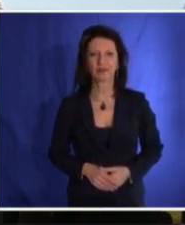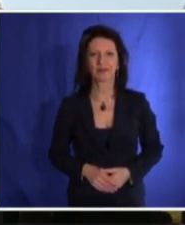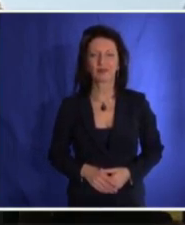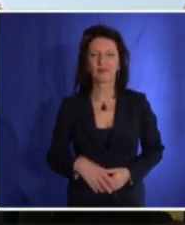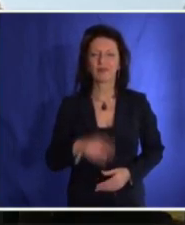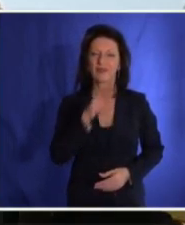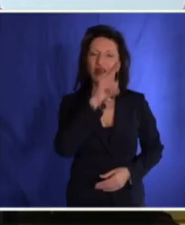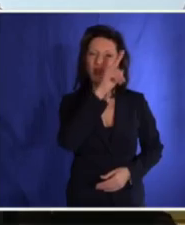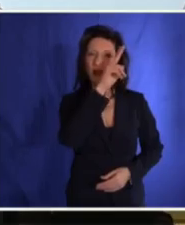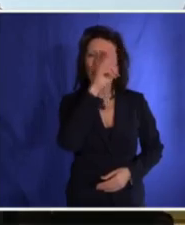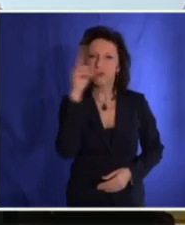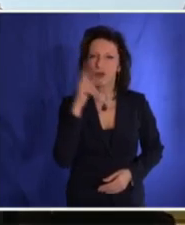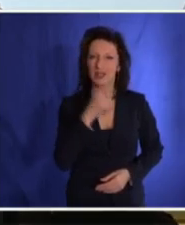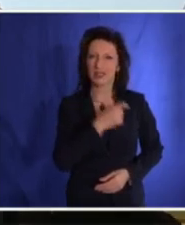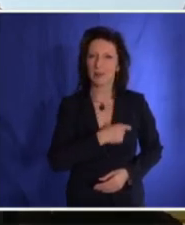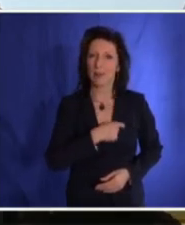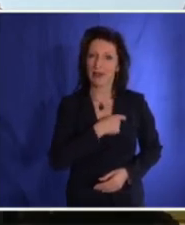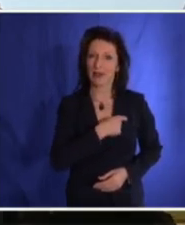Volkspartei